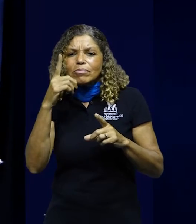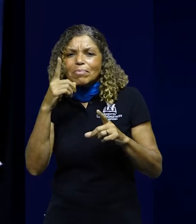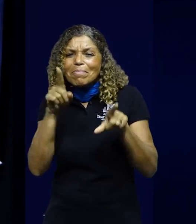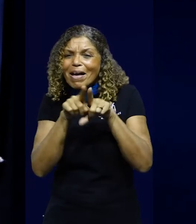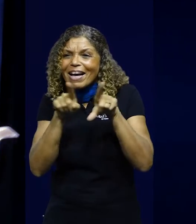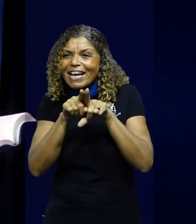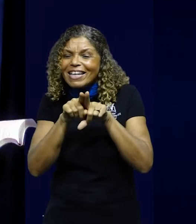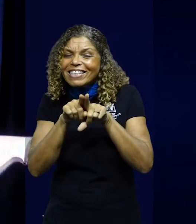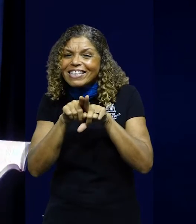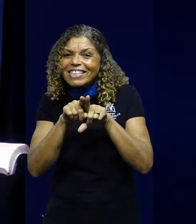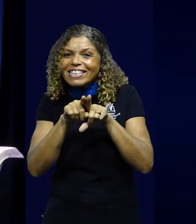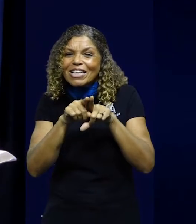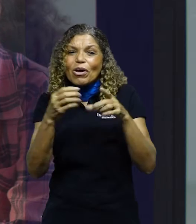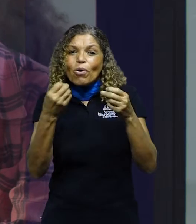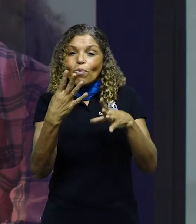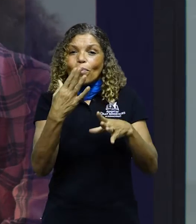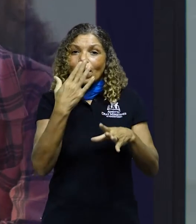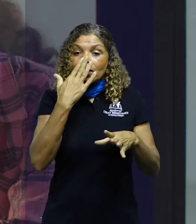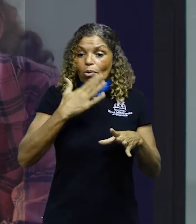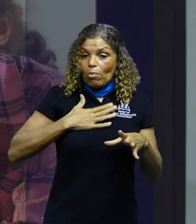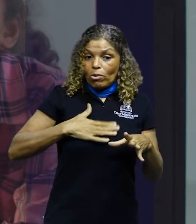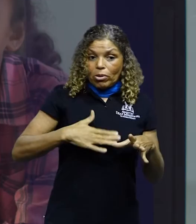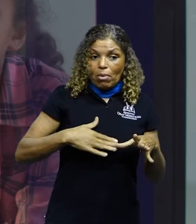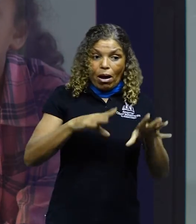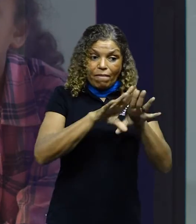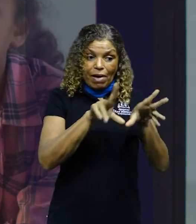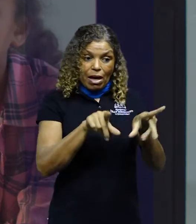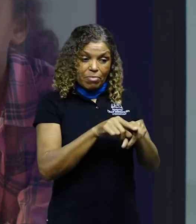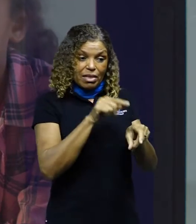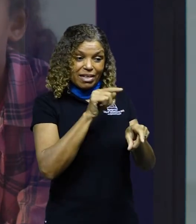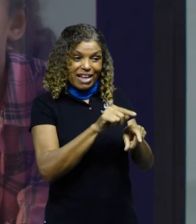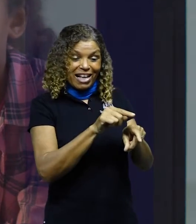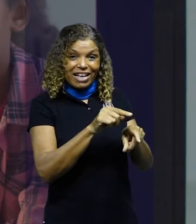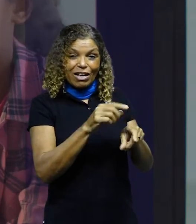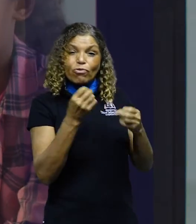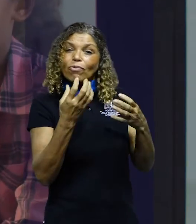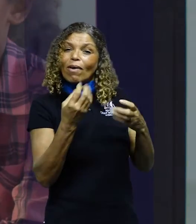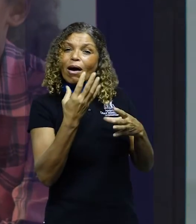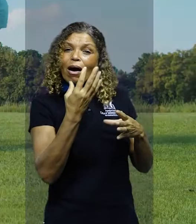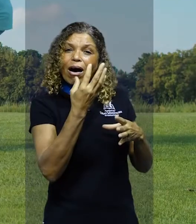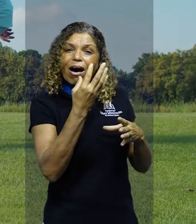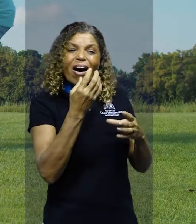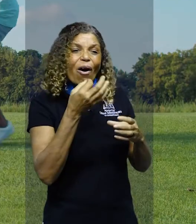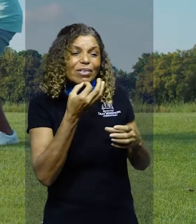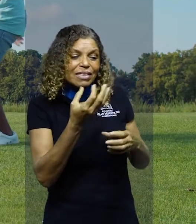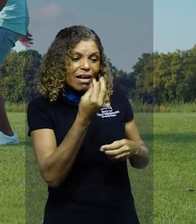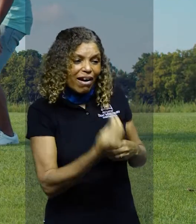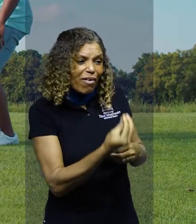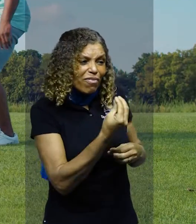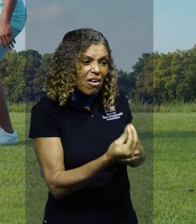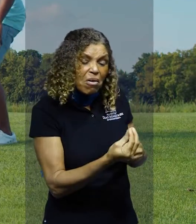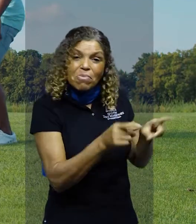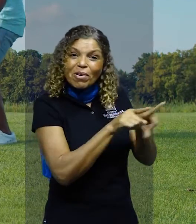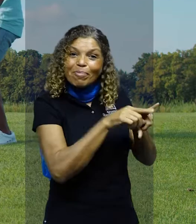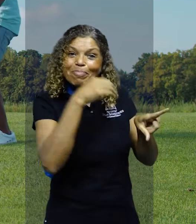physique ou comportementale entre les membres d'une famille, on dit souvent que l'enfant ressemble à ses